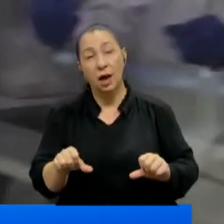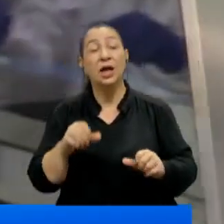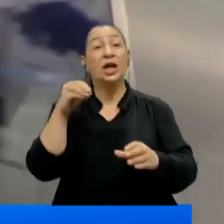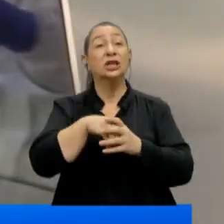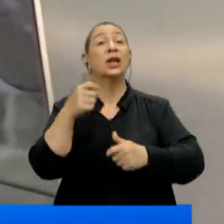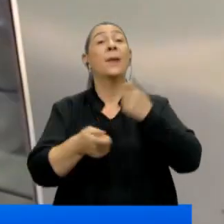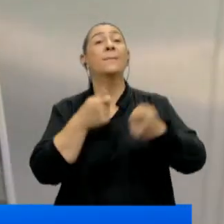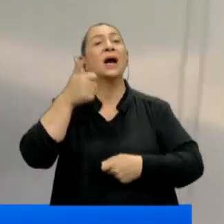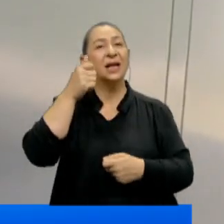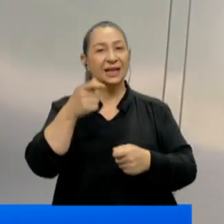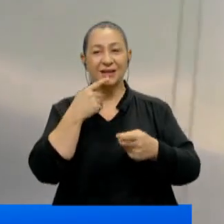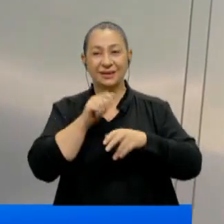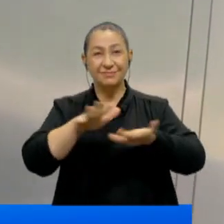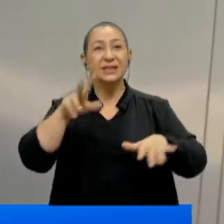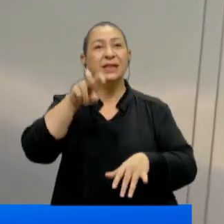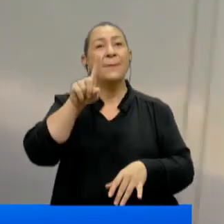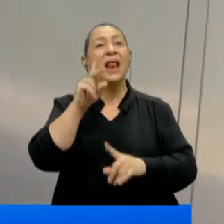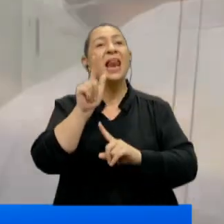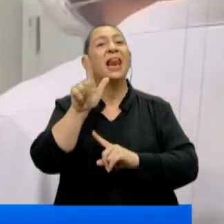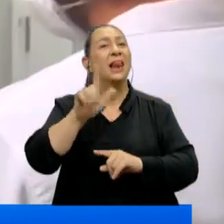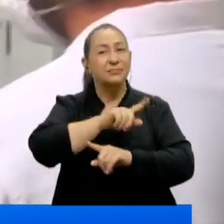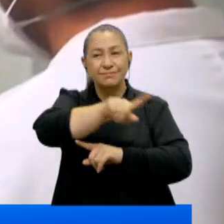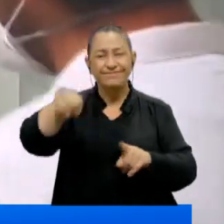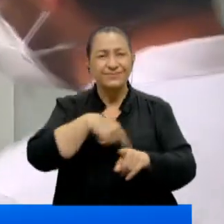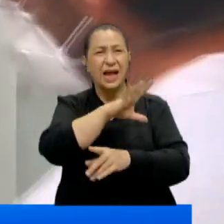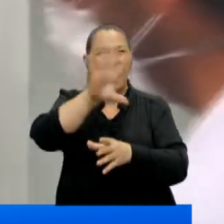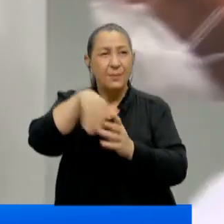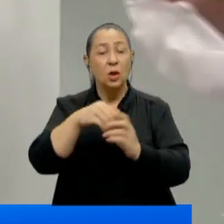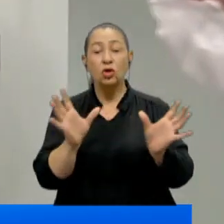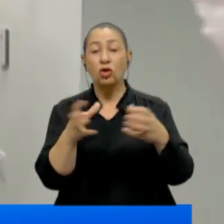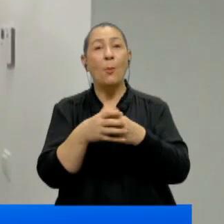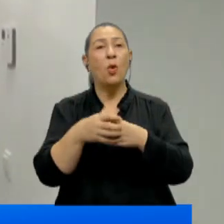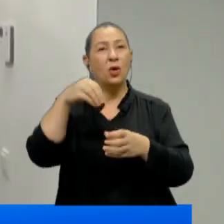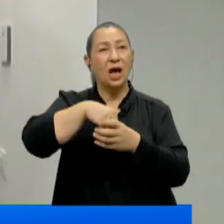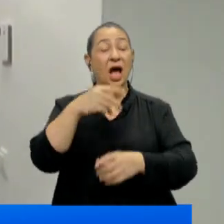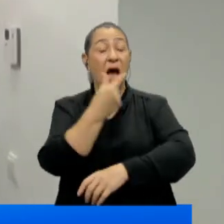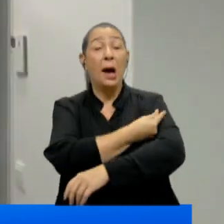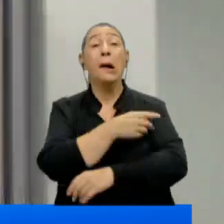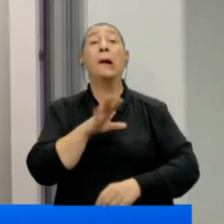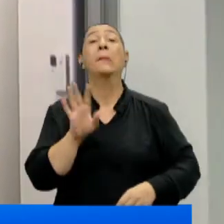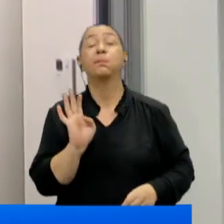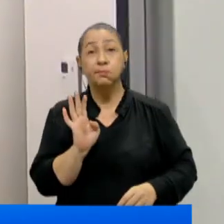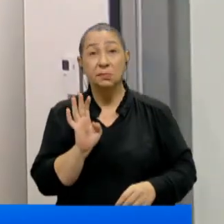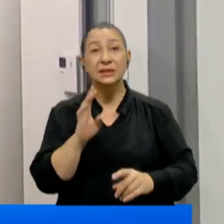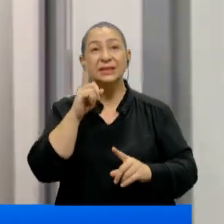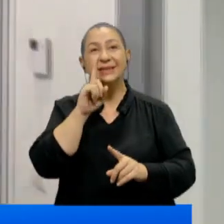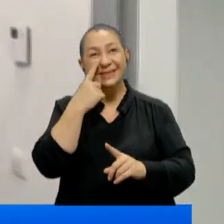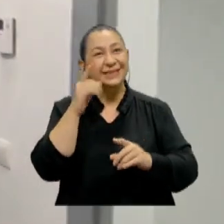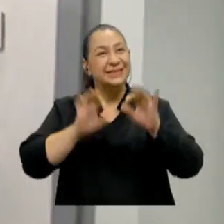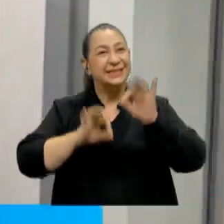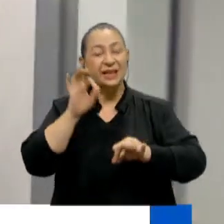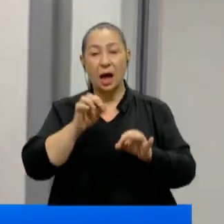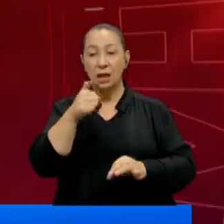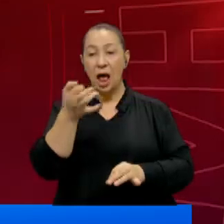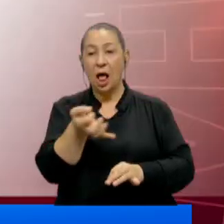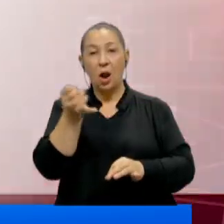Bakanlığı'nın yayınladığı genelgeye göre 81 ilin tamamında özellikle toplu alanlarda aşısını olmayanlar için test zorunluluğu 6